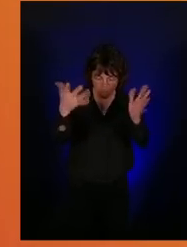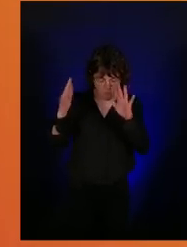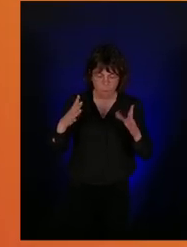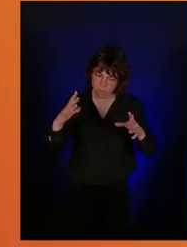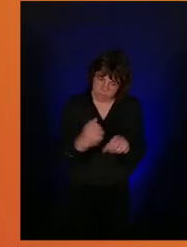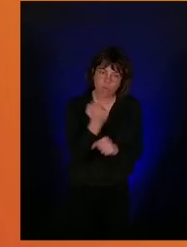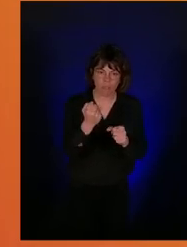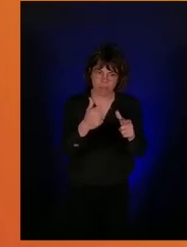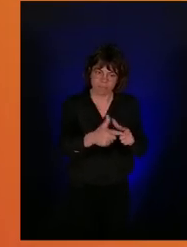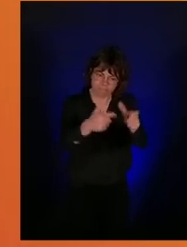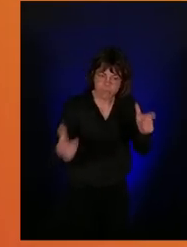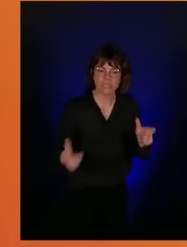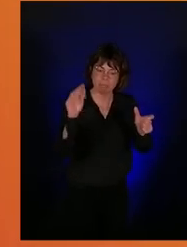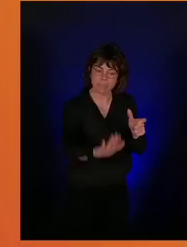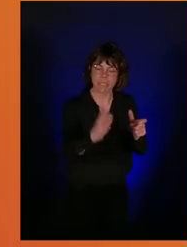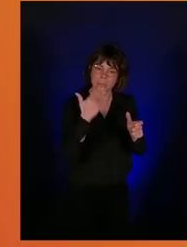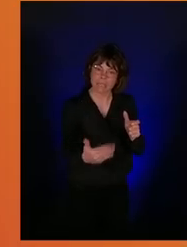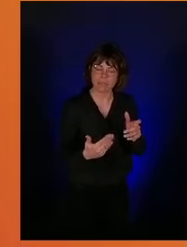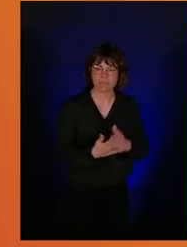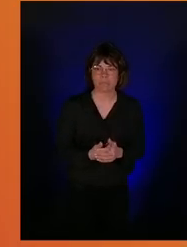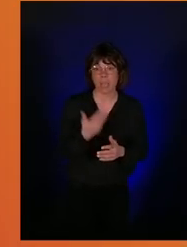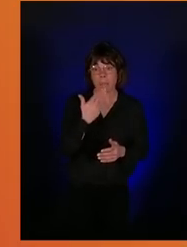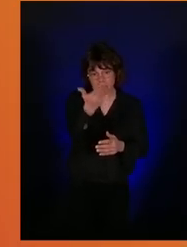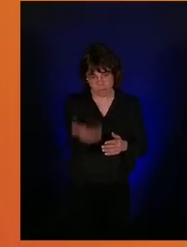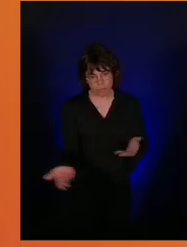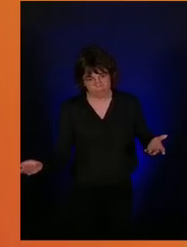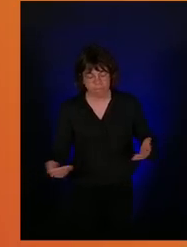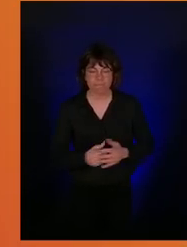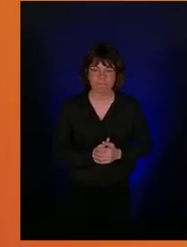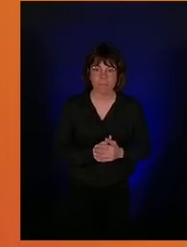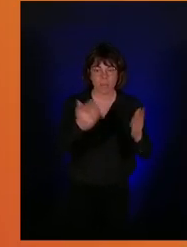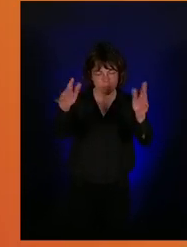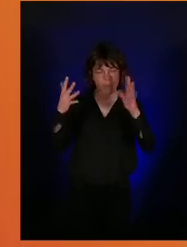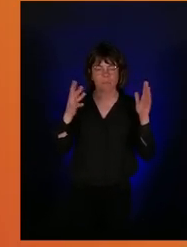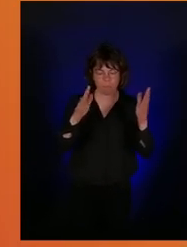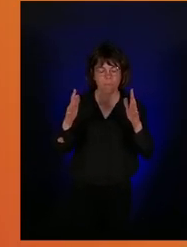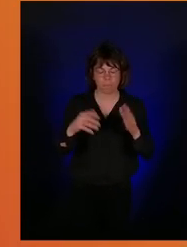vous. Merci à toi Cyril, merci bien. Encore bravo.